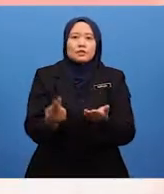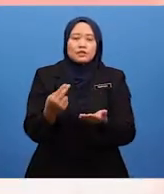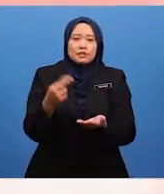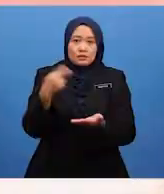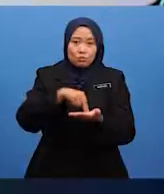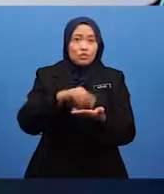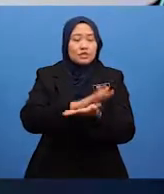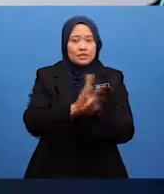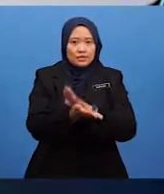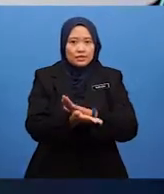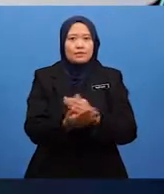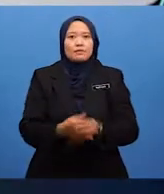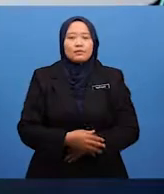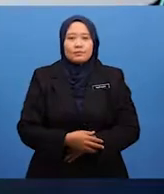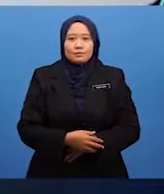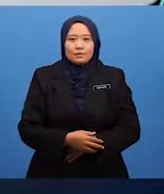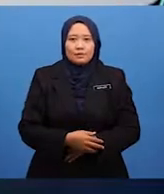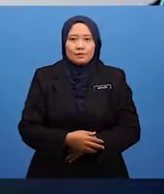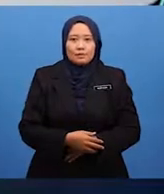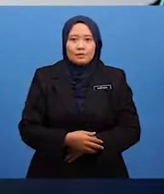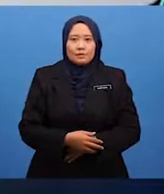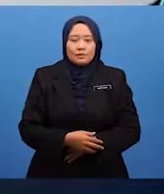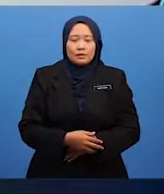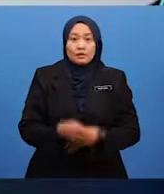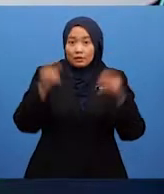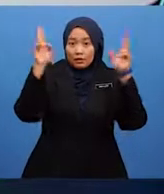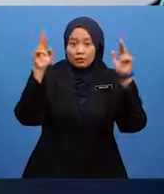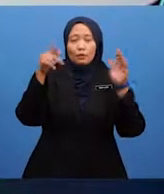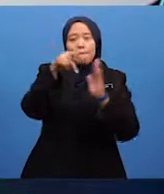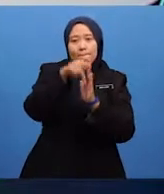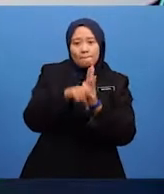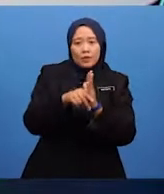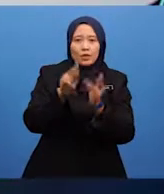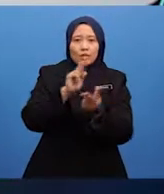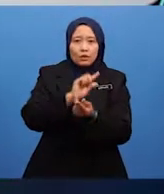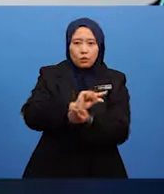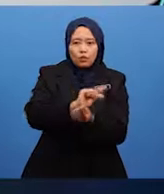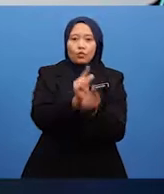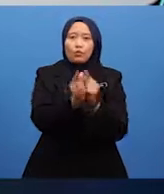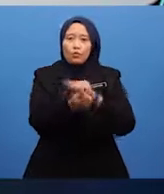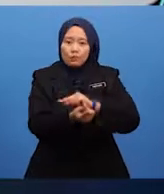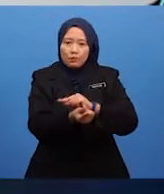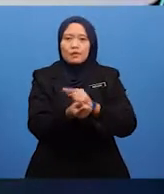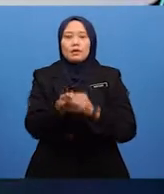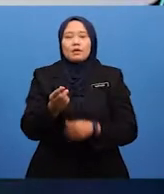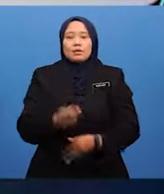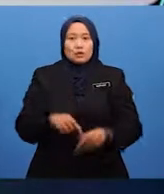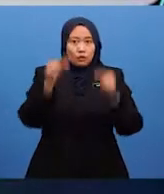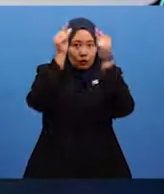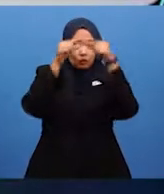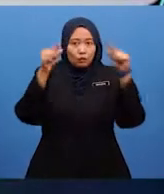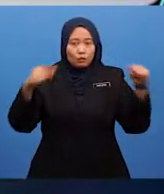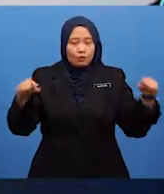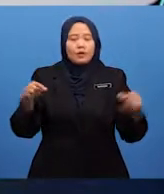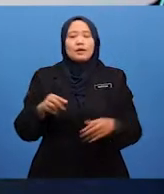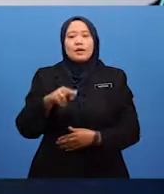lukisan menarik terjemahan mangsa menarik belum tentu lagi semua murid atau pelajar